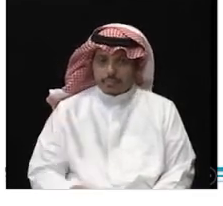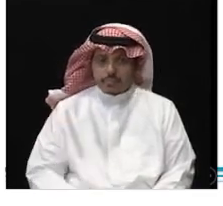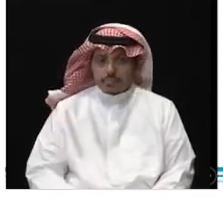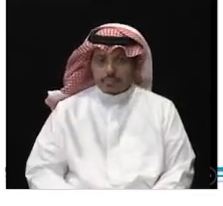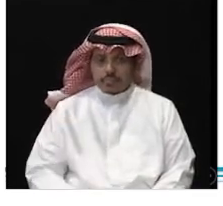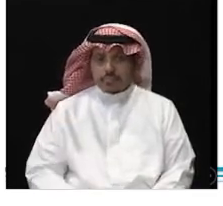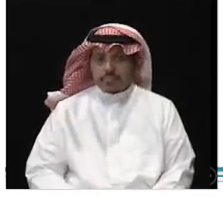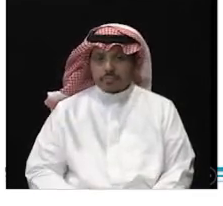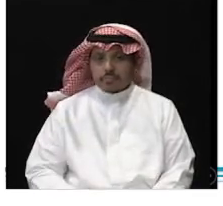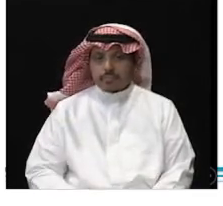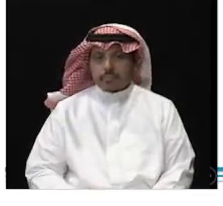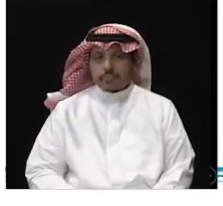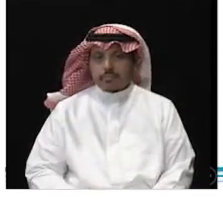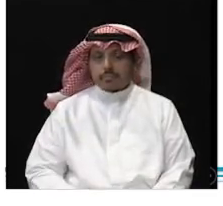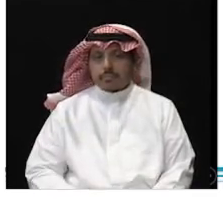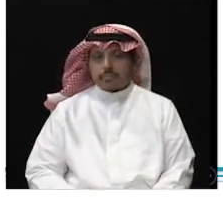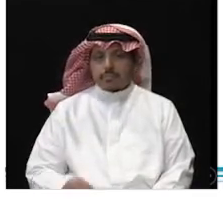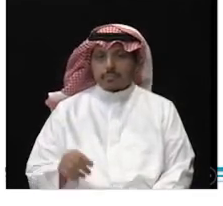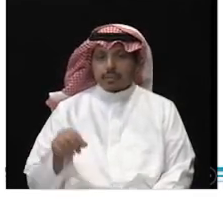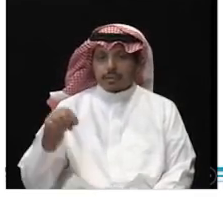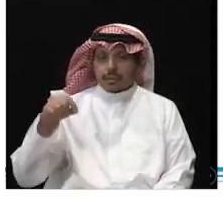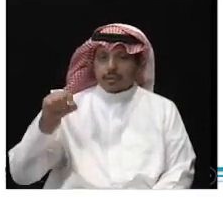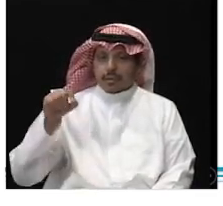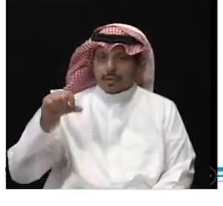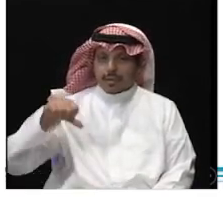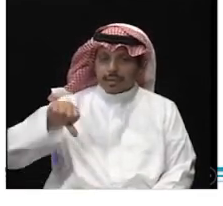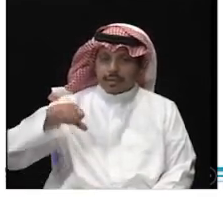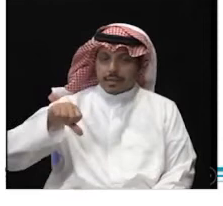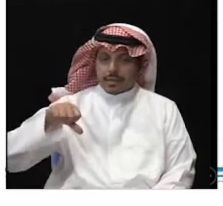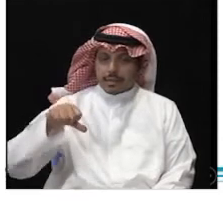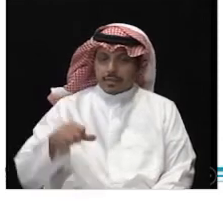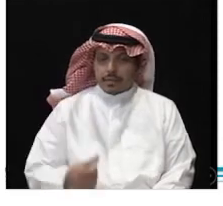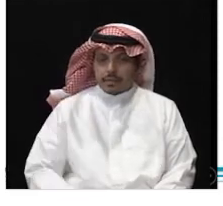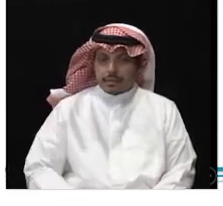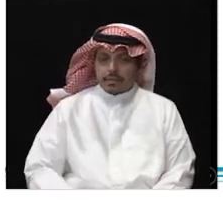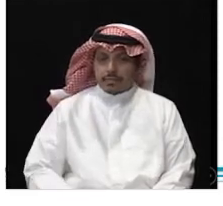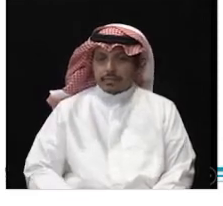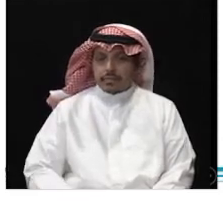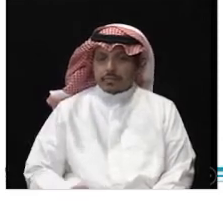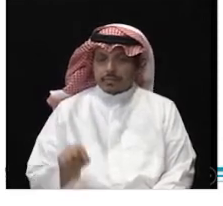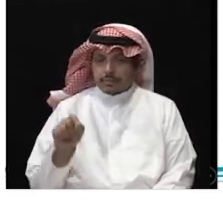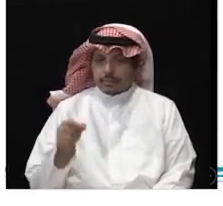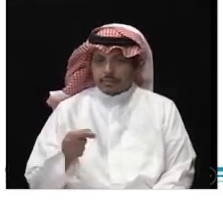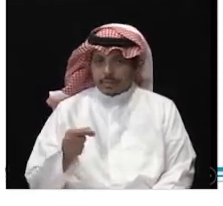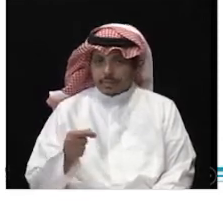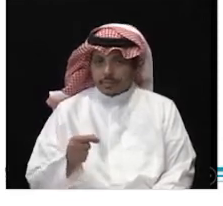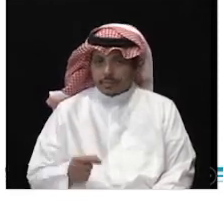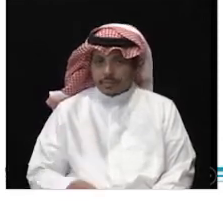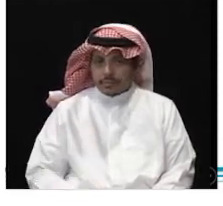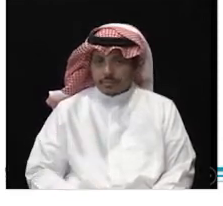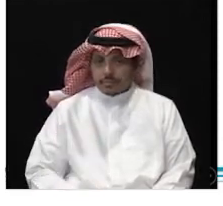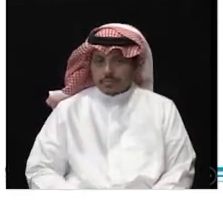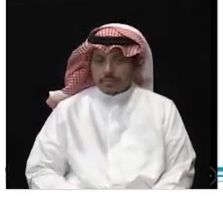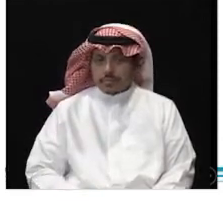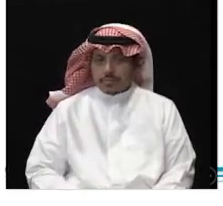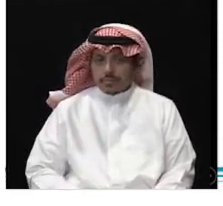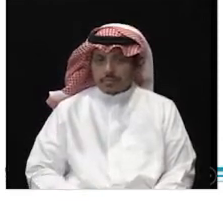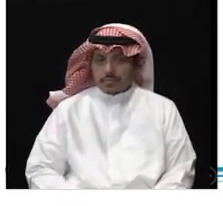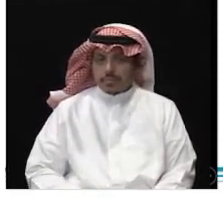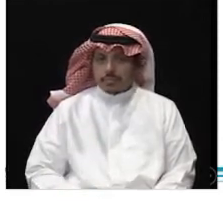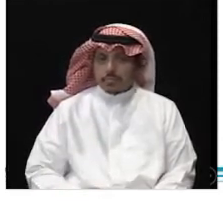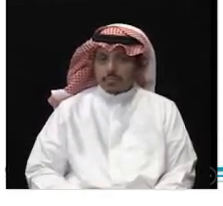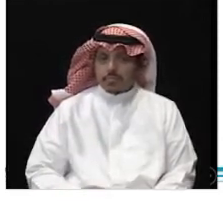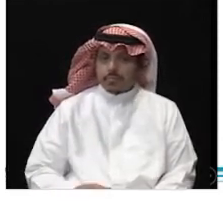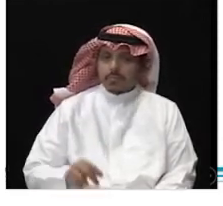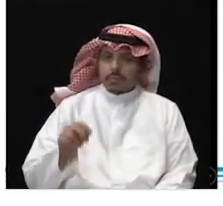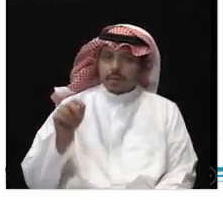هذه إي، أحسنتم. لاحظ الهمزة في الأسفل، دائما الهمزة إذا كسرت، إذا كان عليها كسرة نضع الهمزة، ننزلها